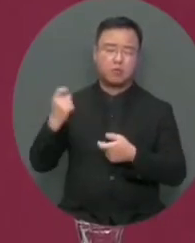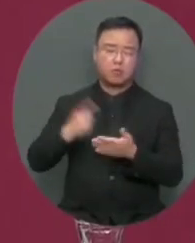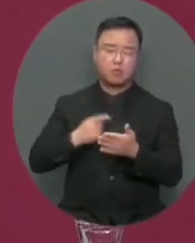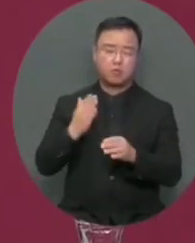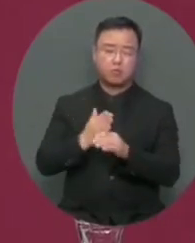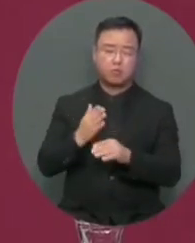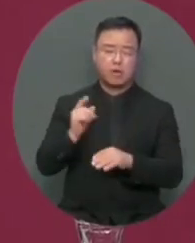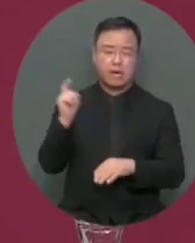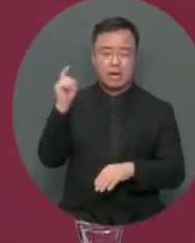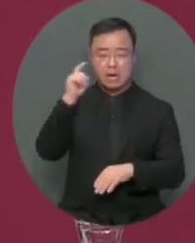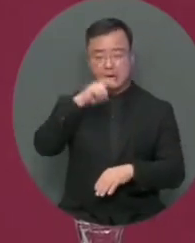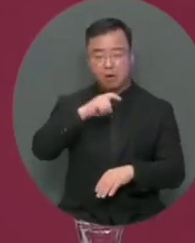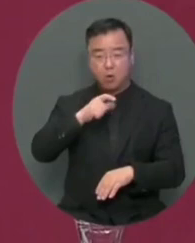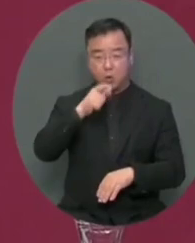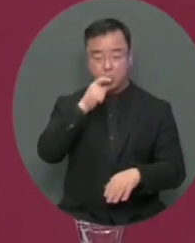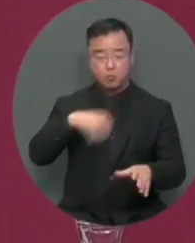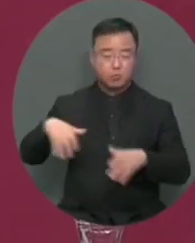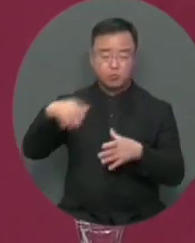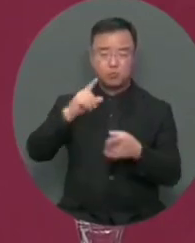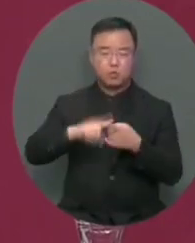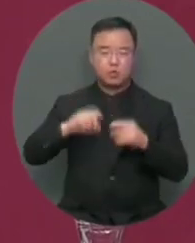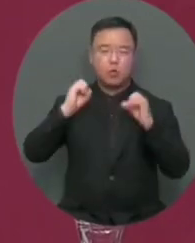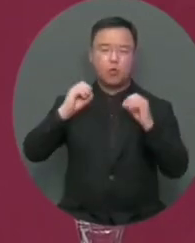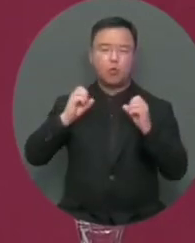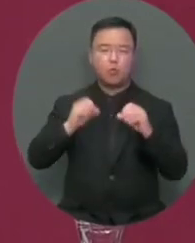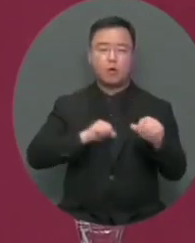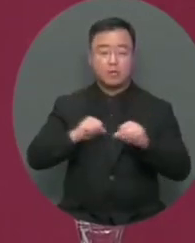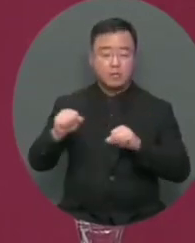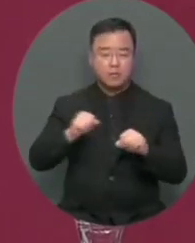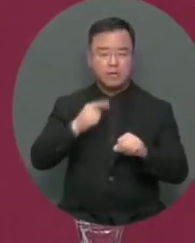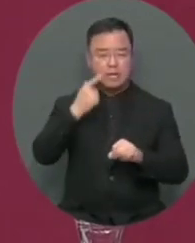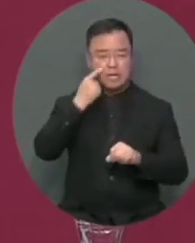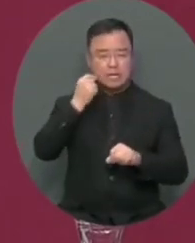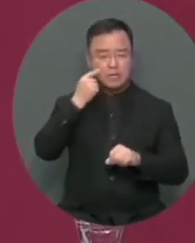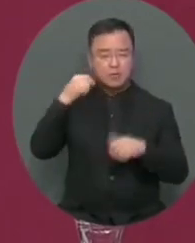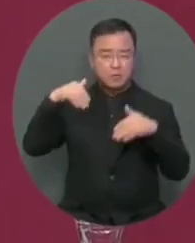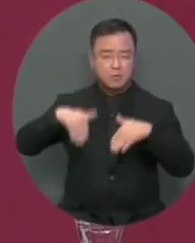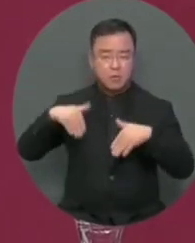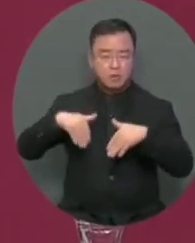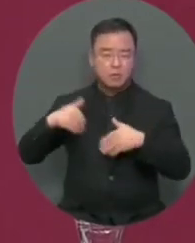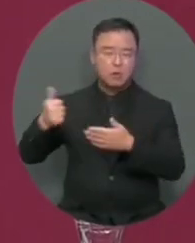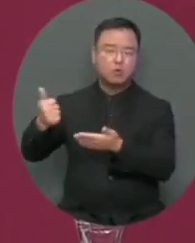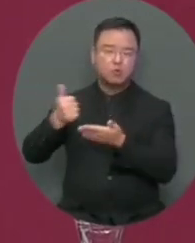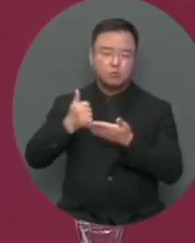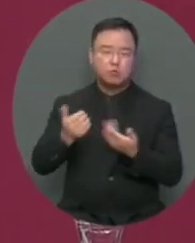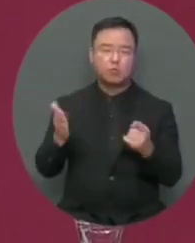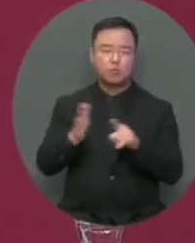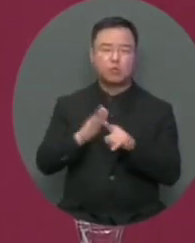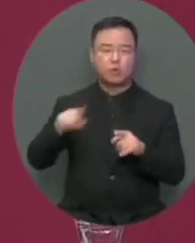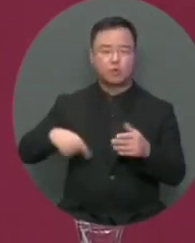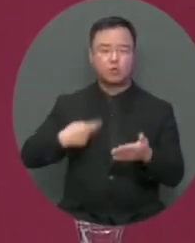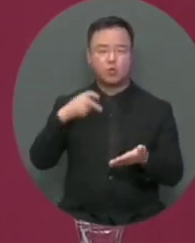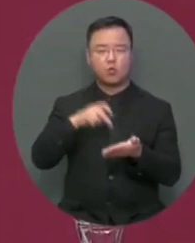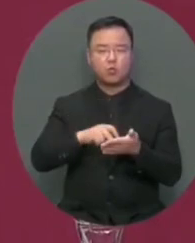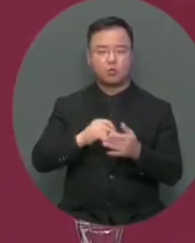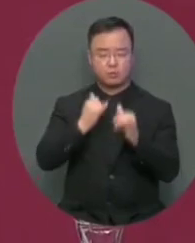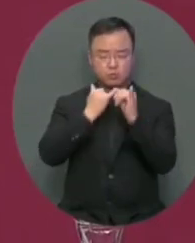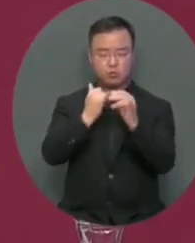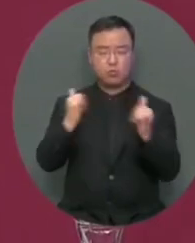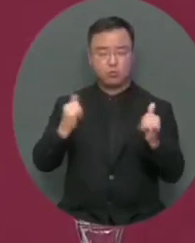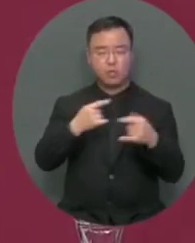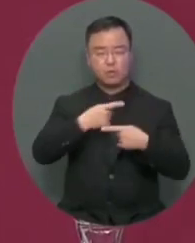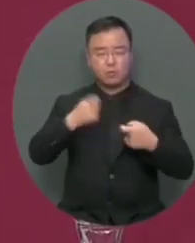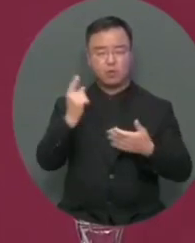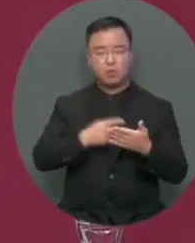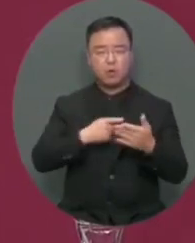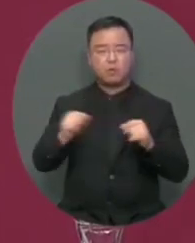나서더니 급기야 일제강점기 친일부역자를 모시기에 독립여공에 대한 보복을 개시했습니다.